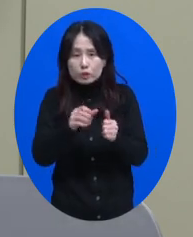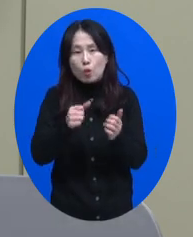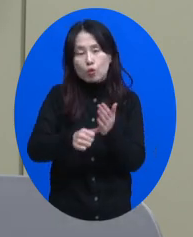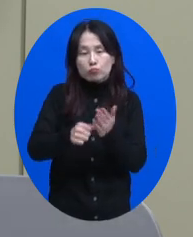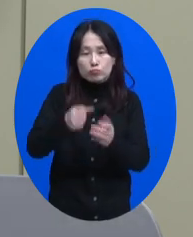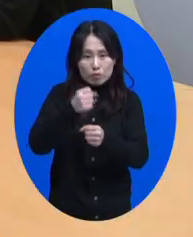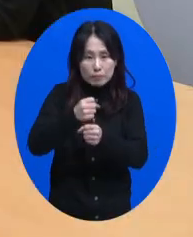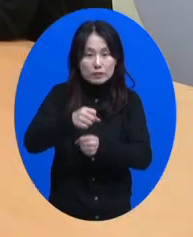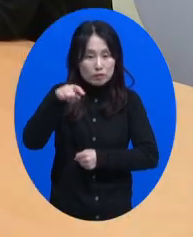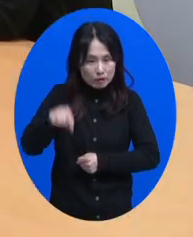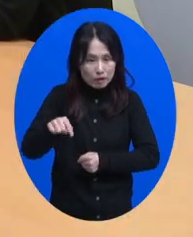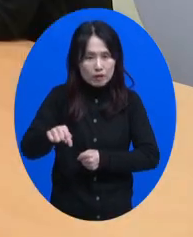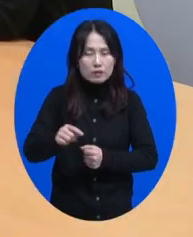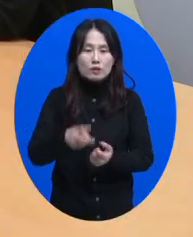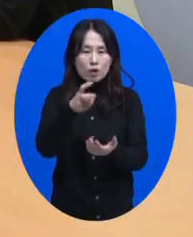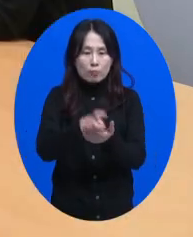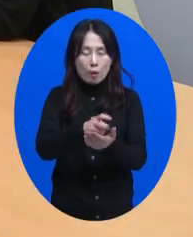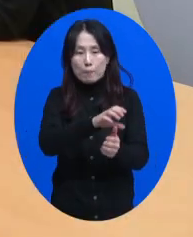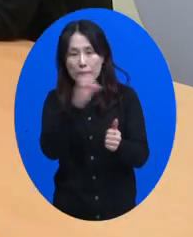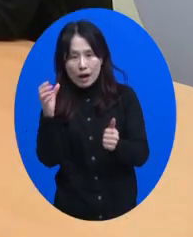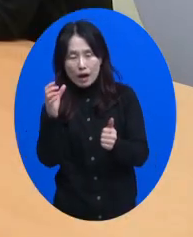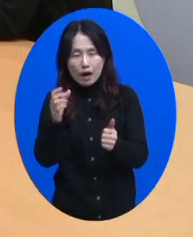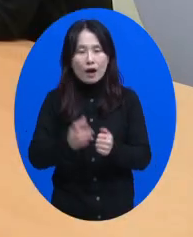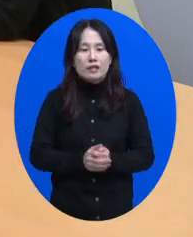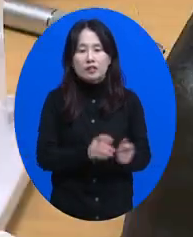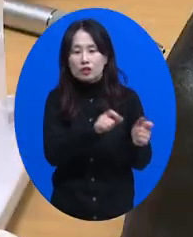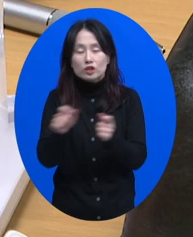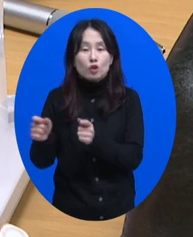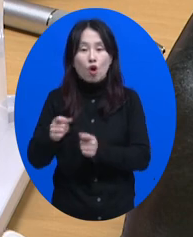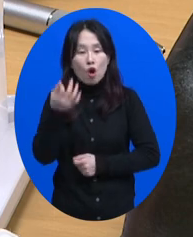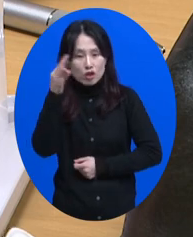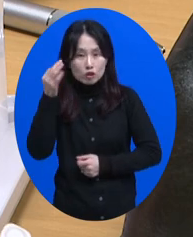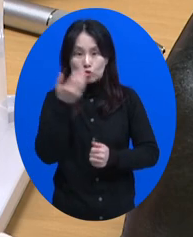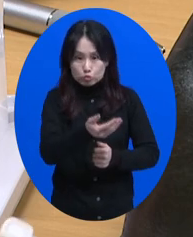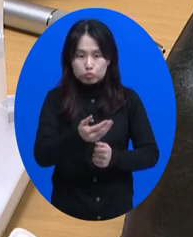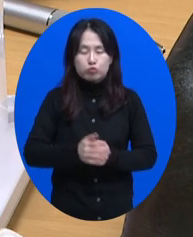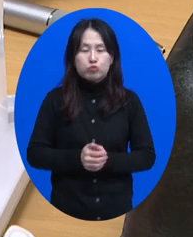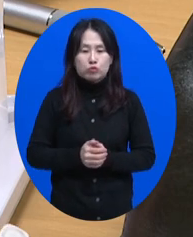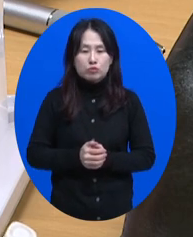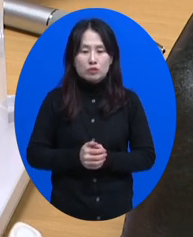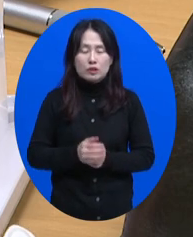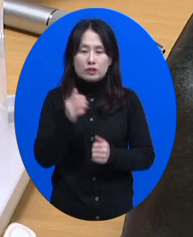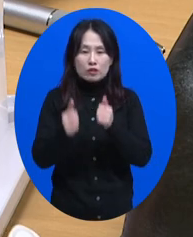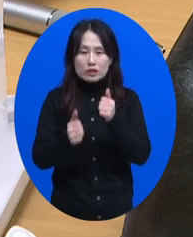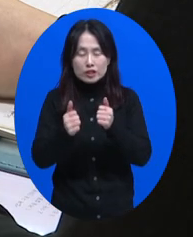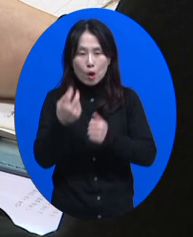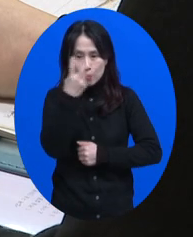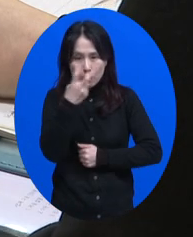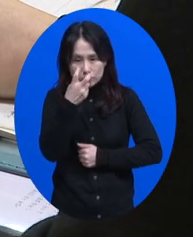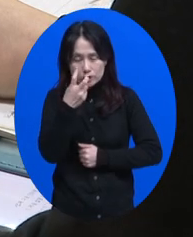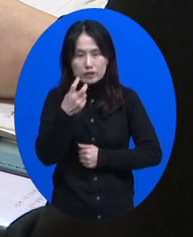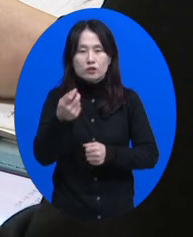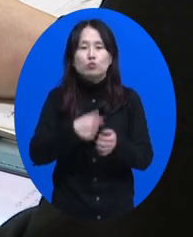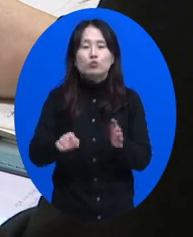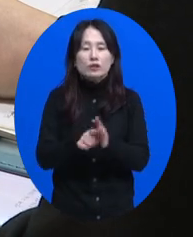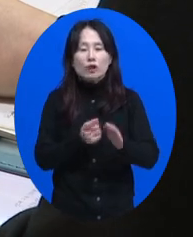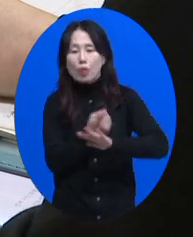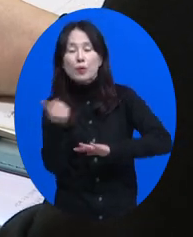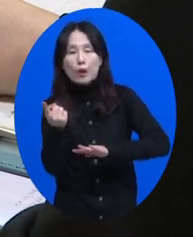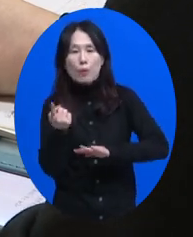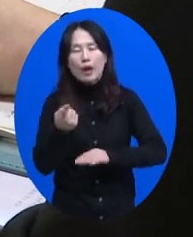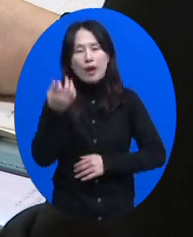일정기간 현행규제를 면제하거나 유해해주는 것으로 시장 출시와 시험 검증이 가능하도록 특례를 부여하는